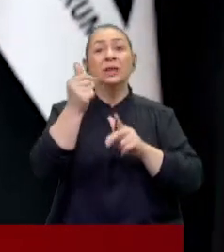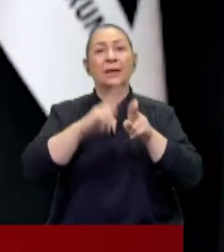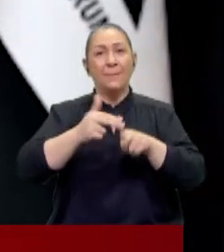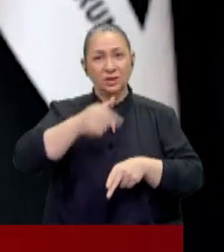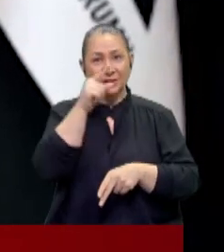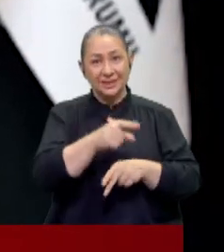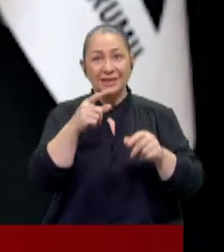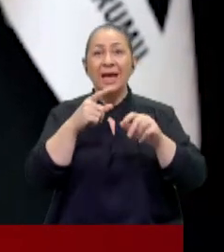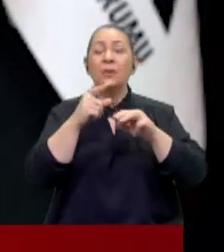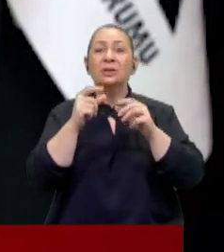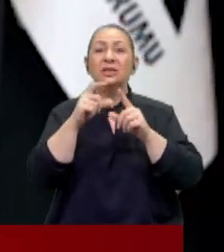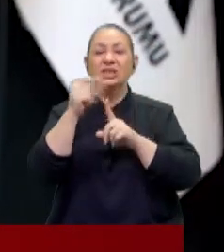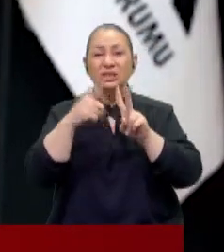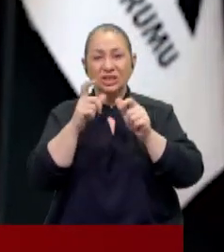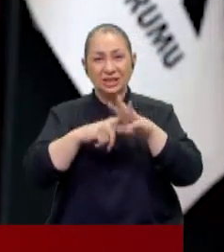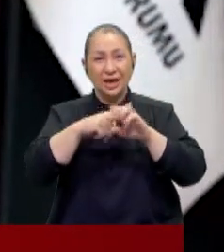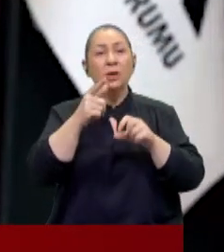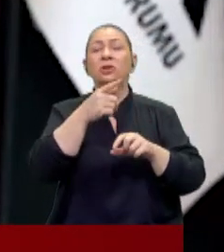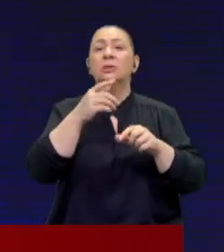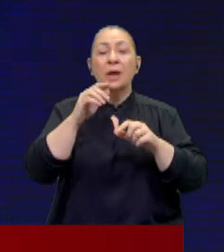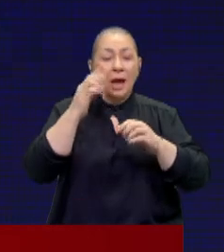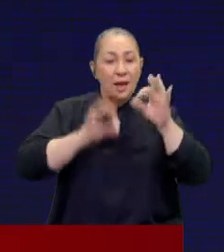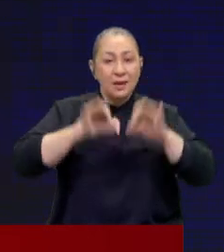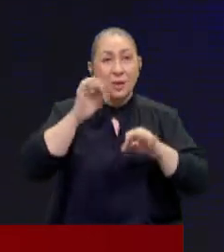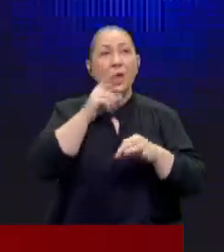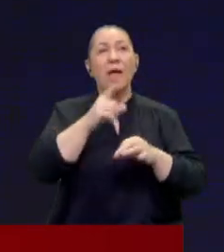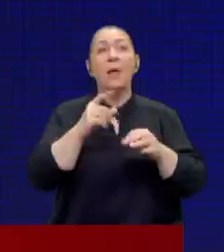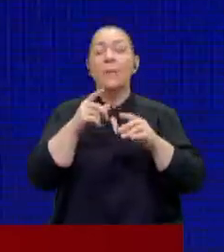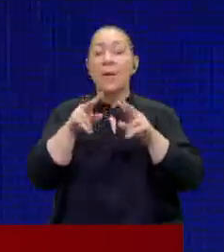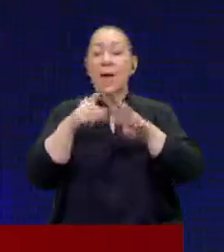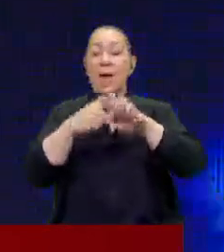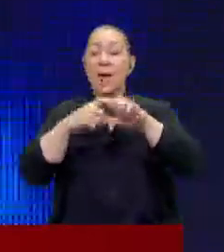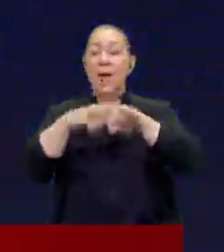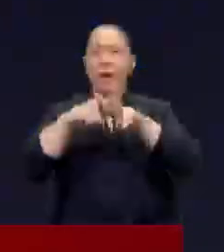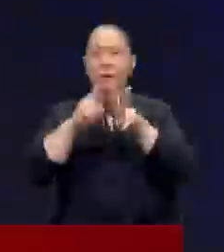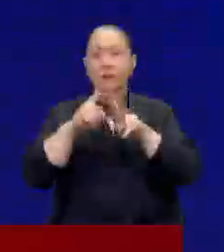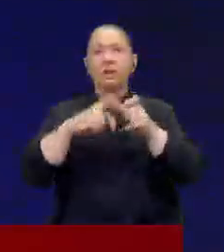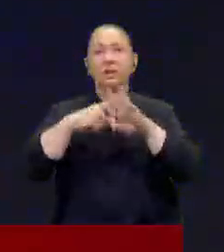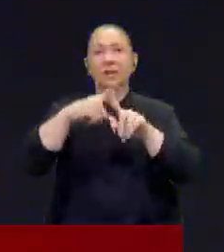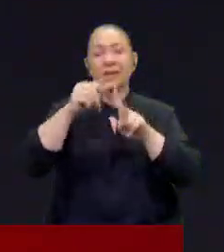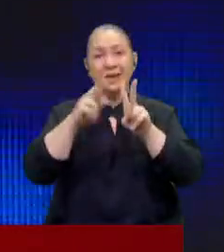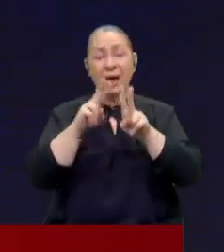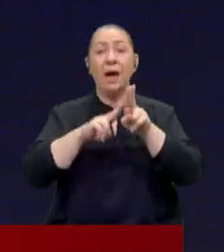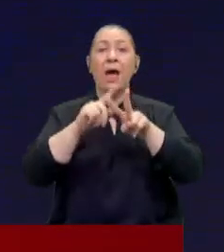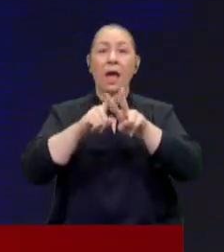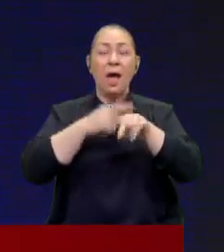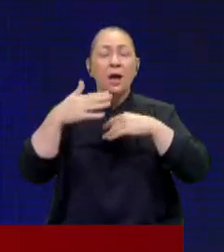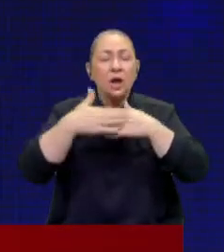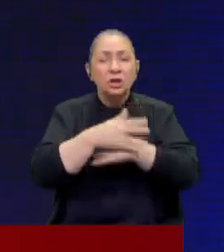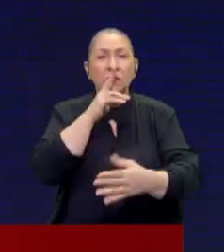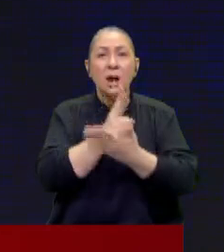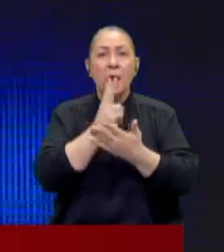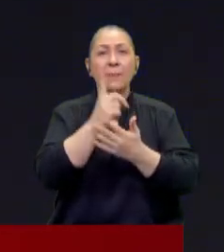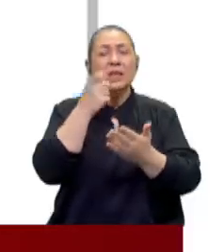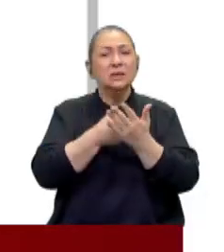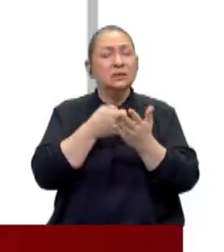Sait Erdal Dinçer jeoloji mühendisiydi. Yeni TÜİK Başkanı da endüstri mühendisi Erhan Çetinkaya oldu. Gece yarısı kararnamelerinde dikkat çeken bir